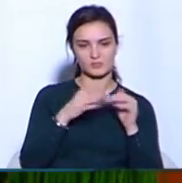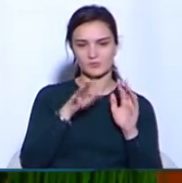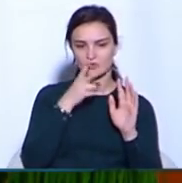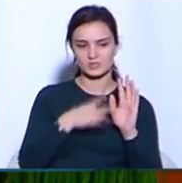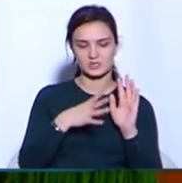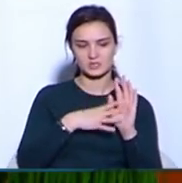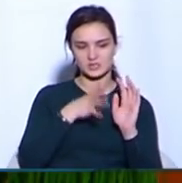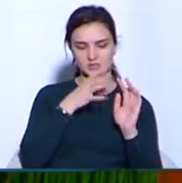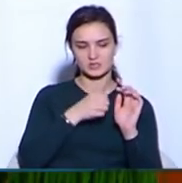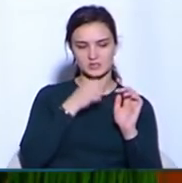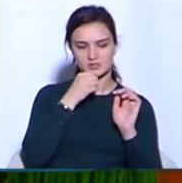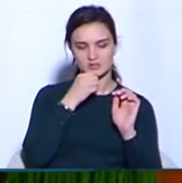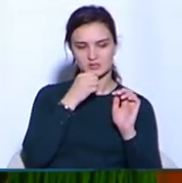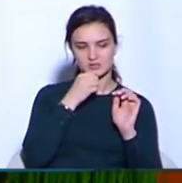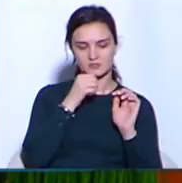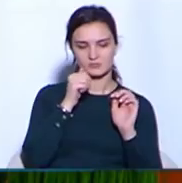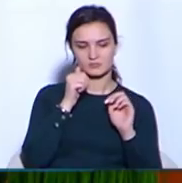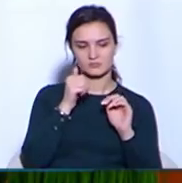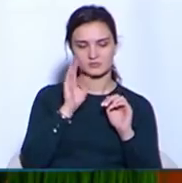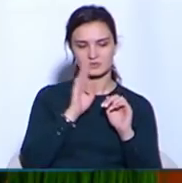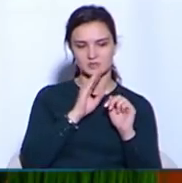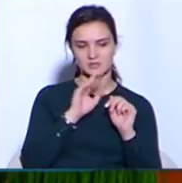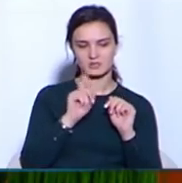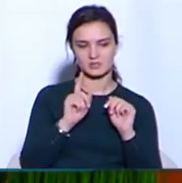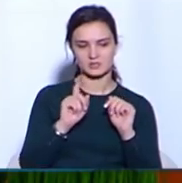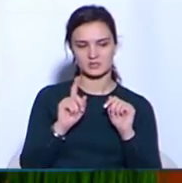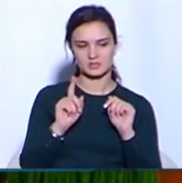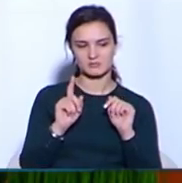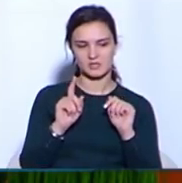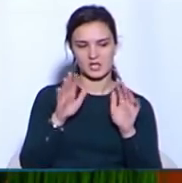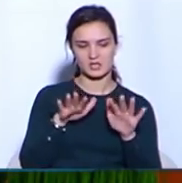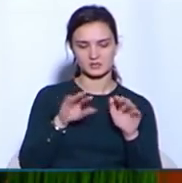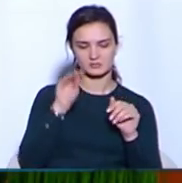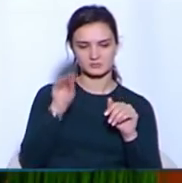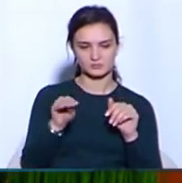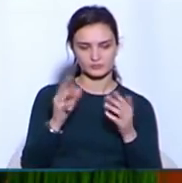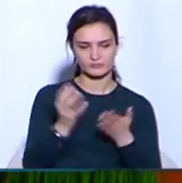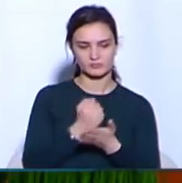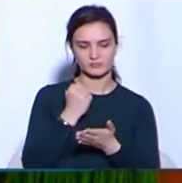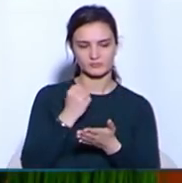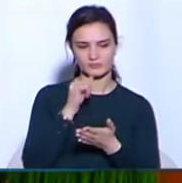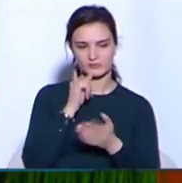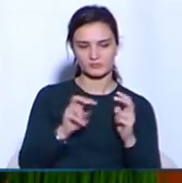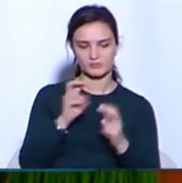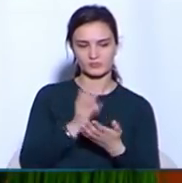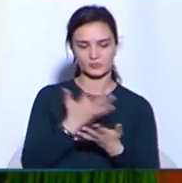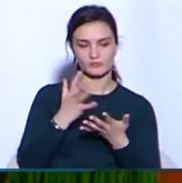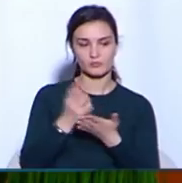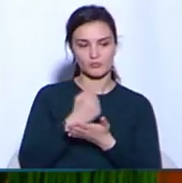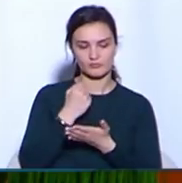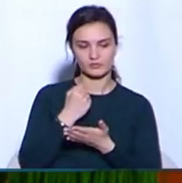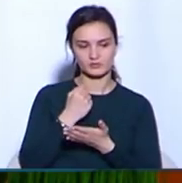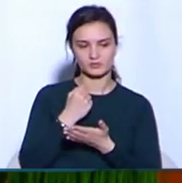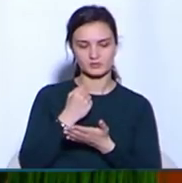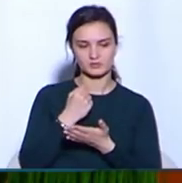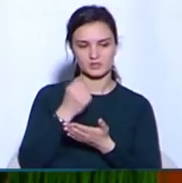29 წლისაა, ის უკვე წინადრეს შემომჩივლა. დედა, რამეს დავდებ ადგილზე და რო ვიპოვე, ჯერ ვერ პოულობ და თუ ვიპოვე,